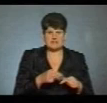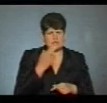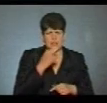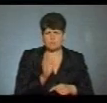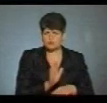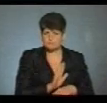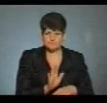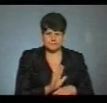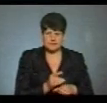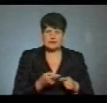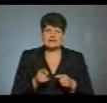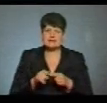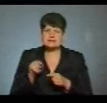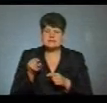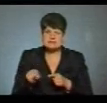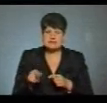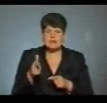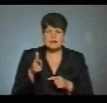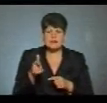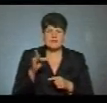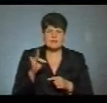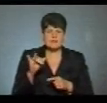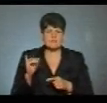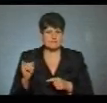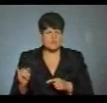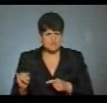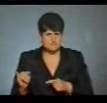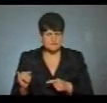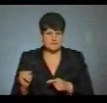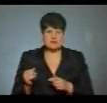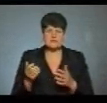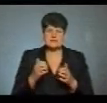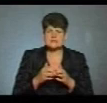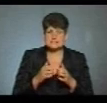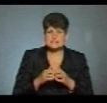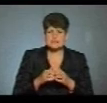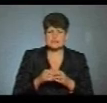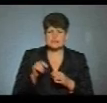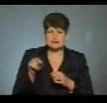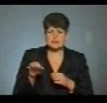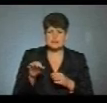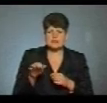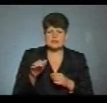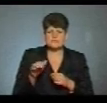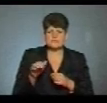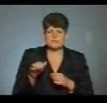Це різновид гострої респіраторної вірусної інфекції серед збудників